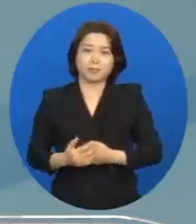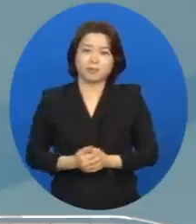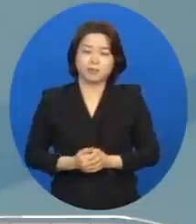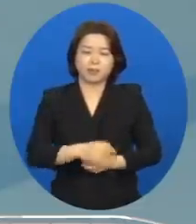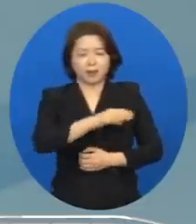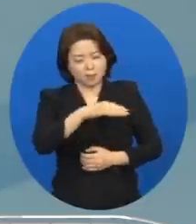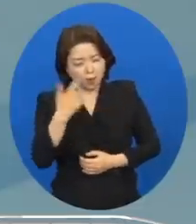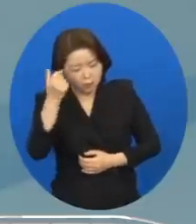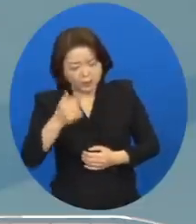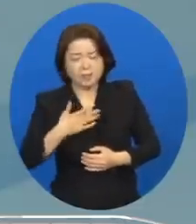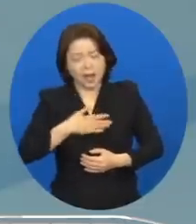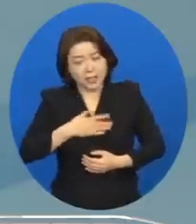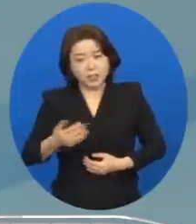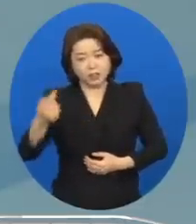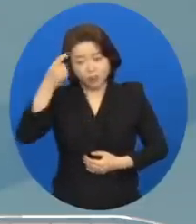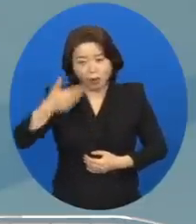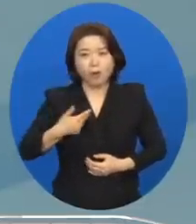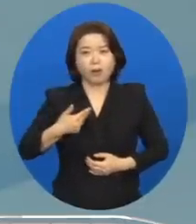목사님은 아시죠?